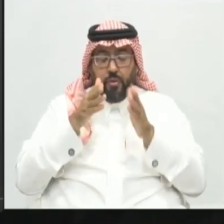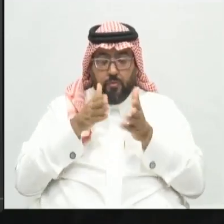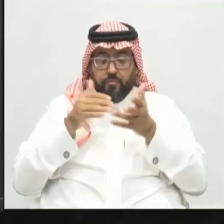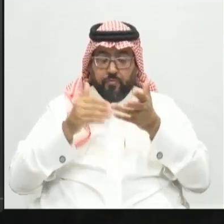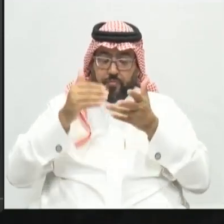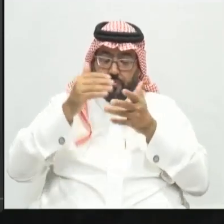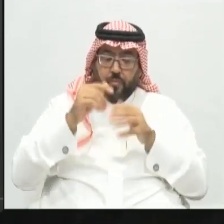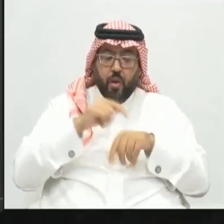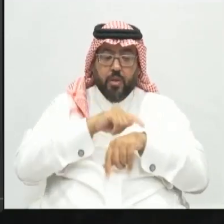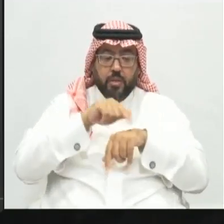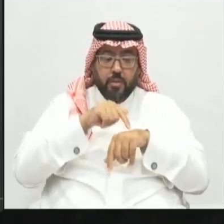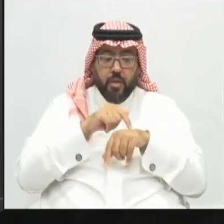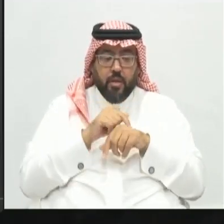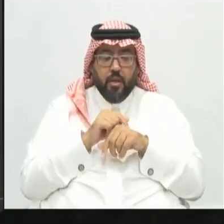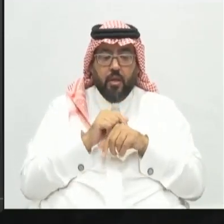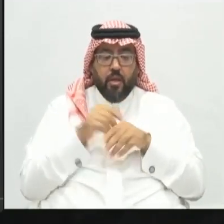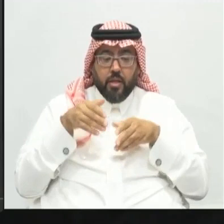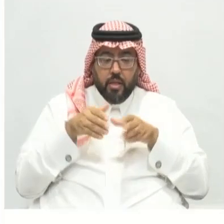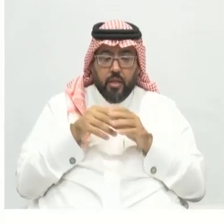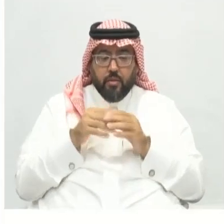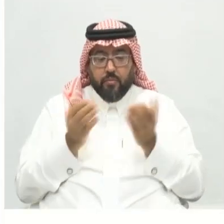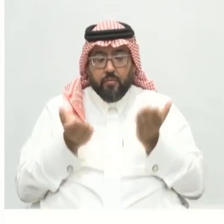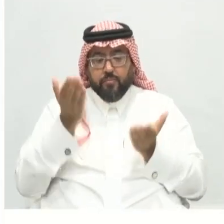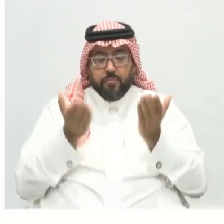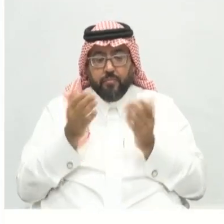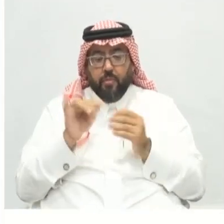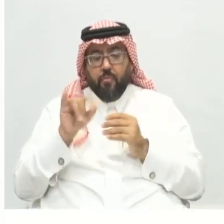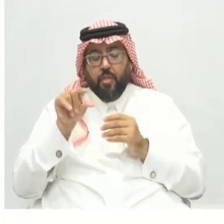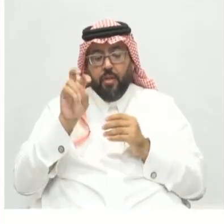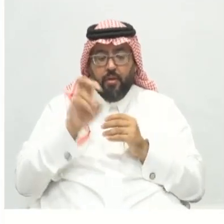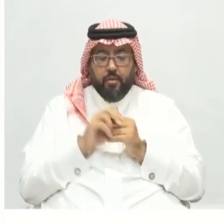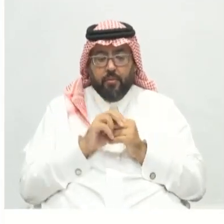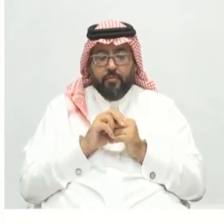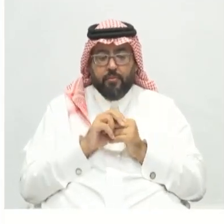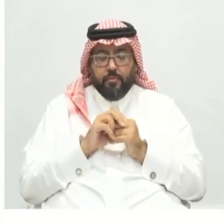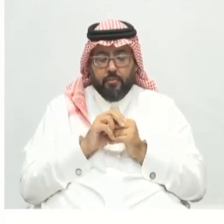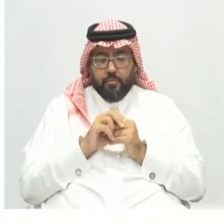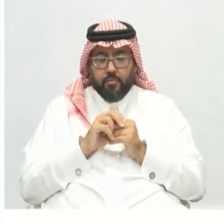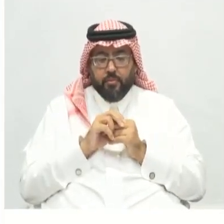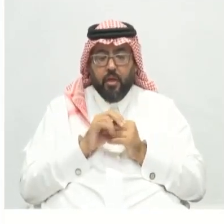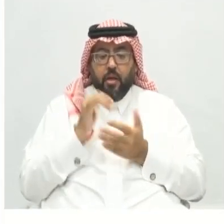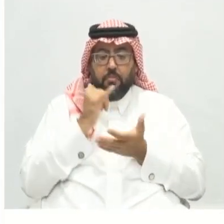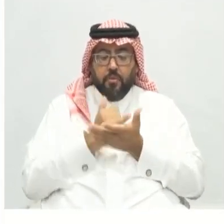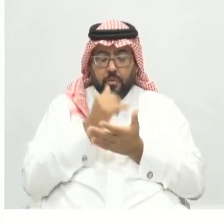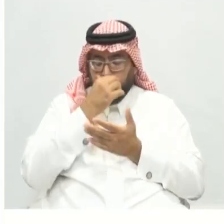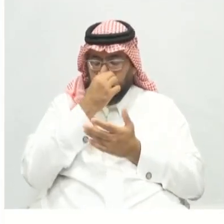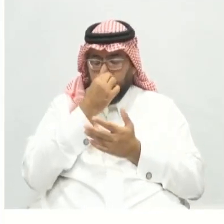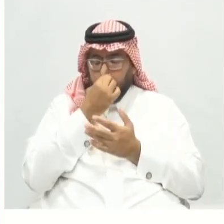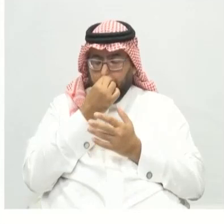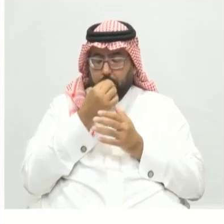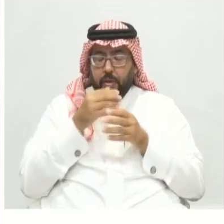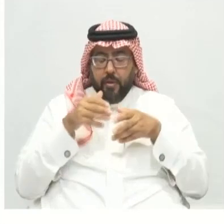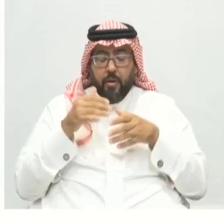خلال اطار زمني وفي نطاق ميزانيتها المحدده اذا المسؤول عن المشروع هو